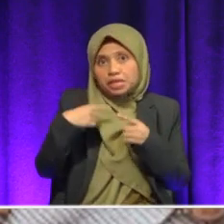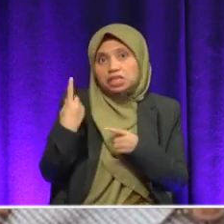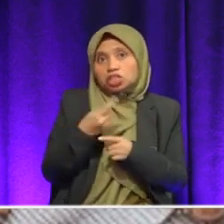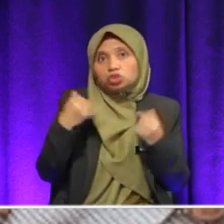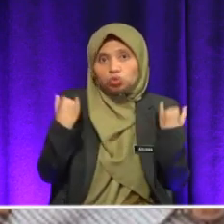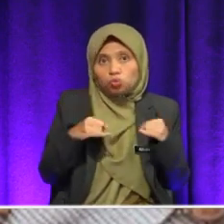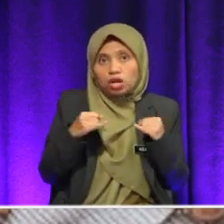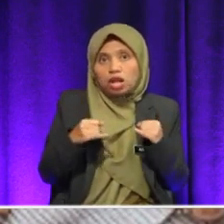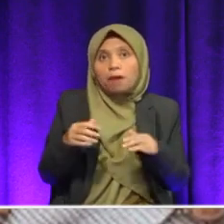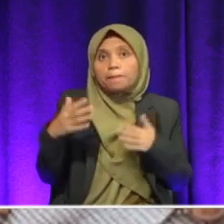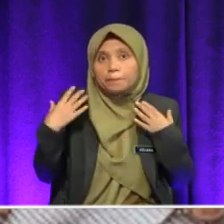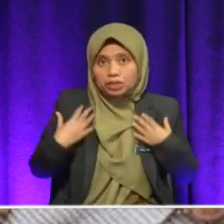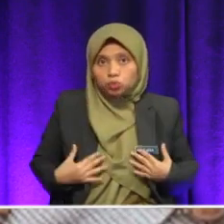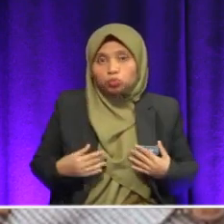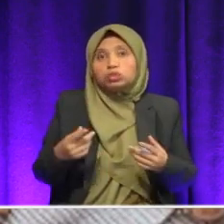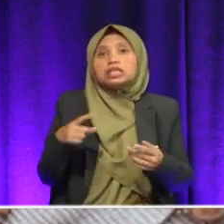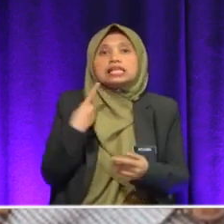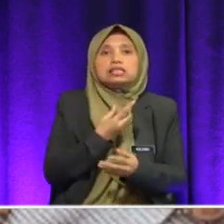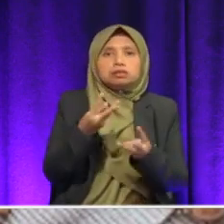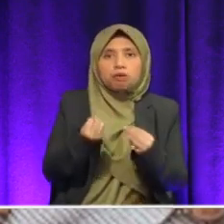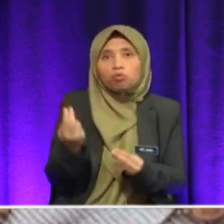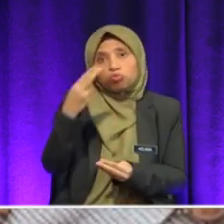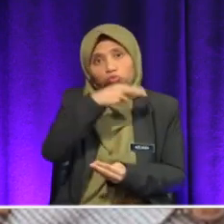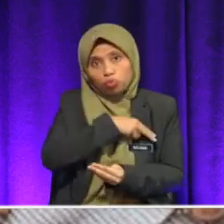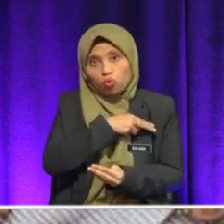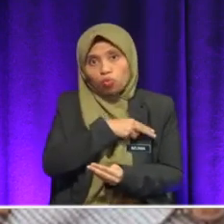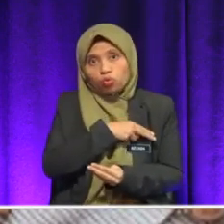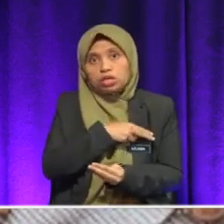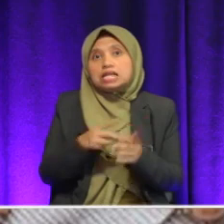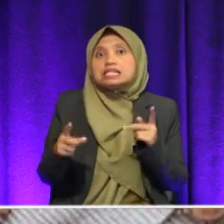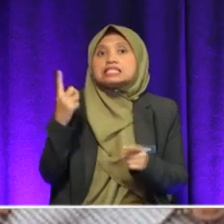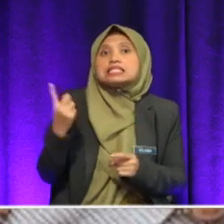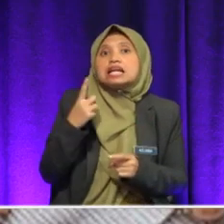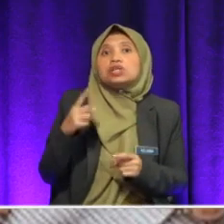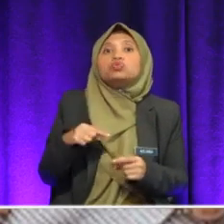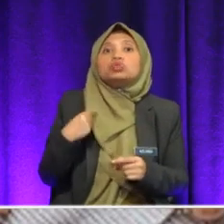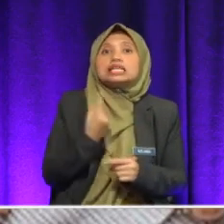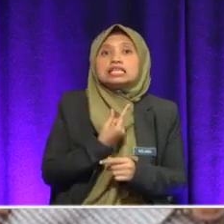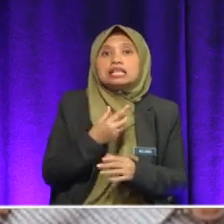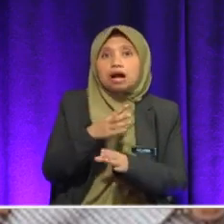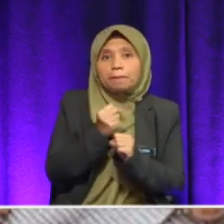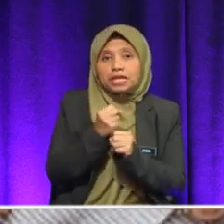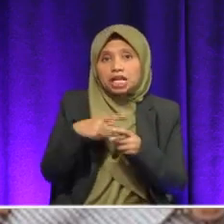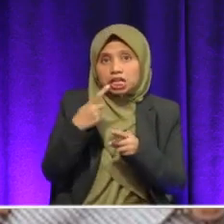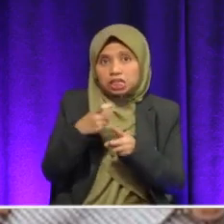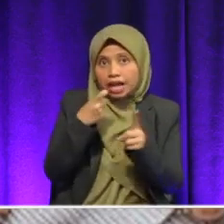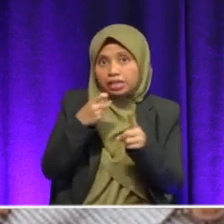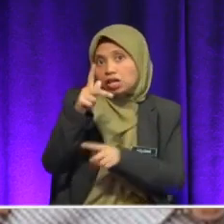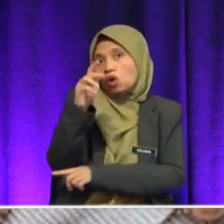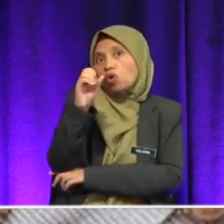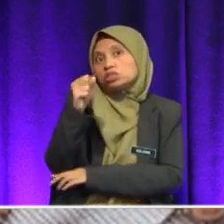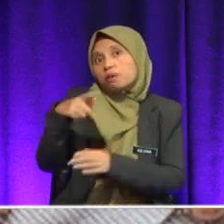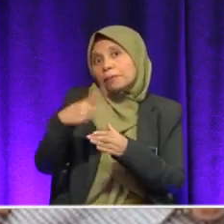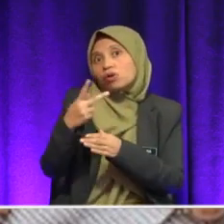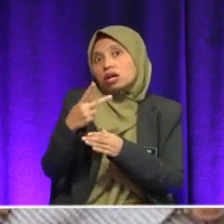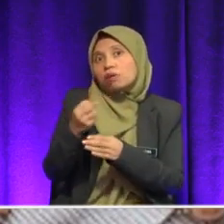tuh kita enak kan dia punya keuntungan jadi keuntungan Ini saldonya kita ambil peraturan tuh kita ambil untuk